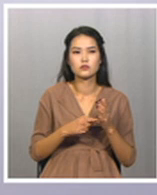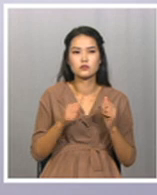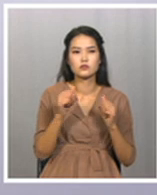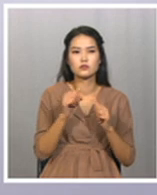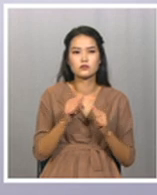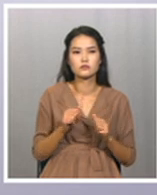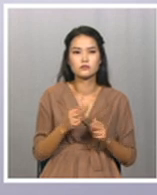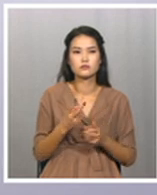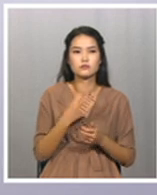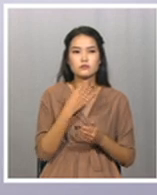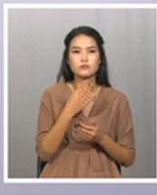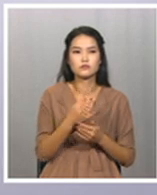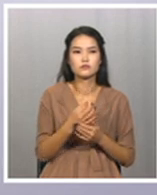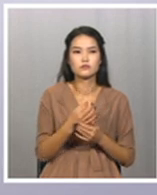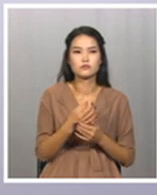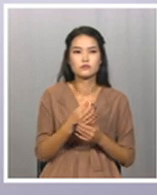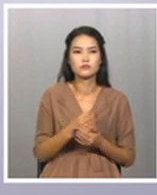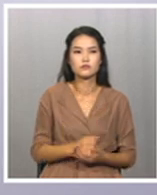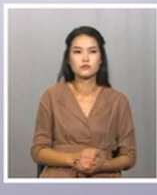логарифмі.